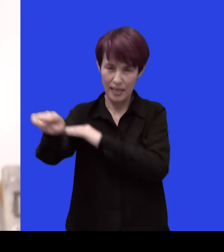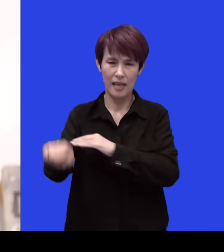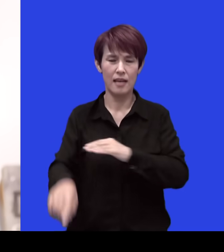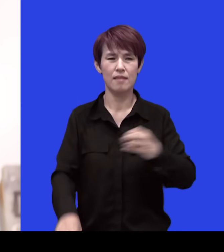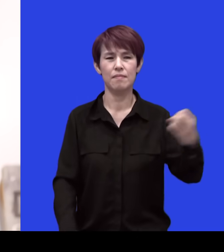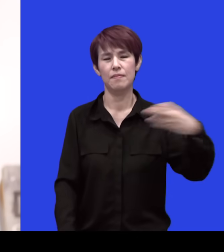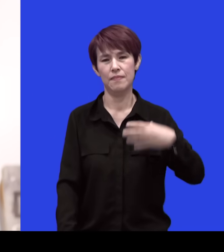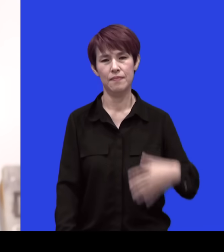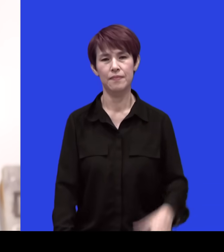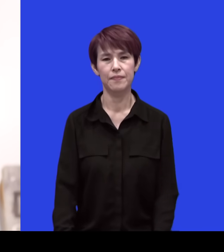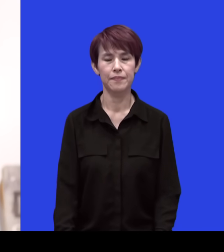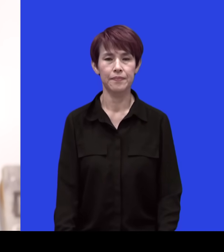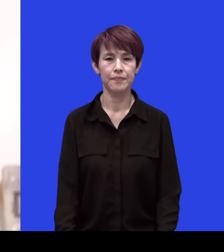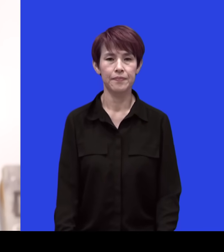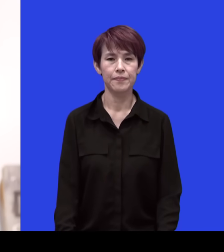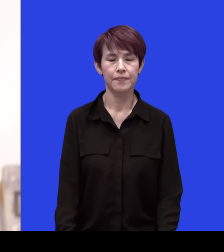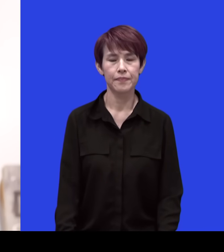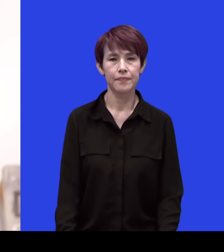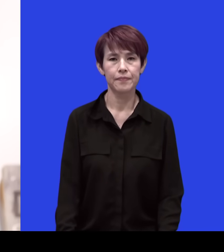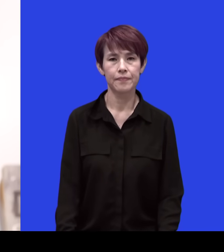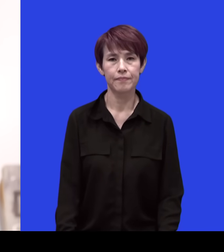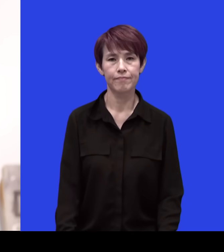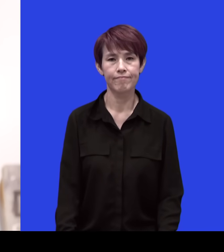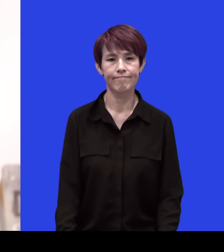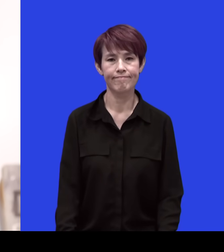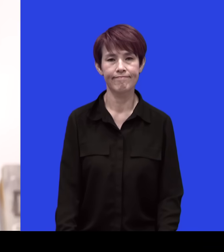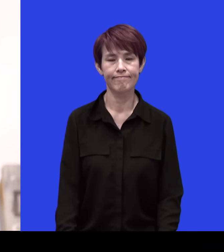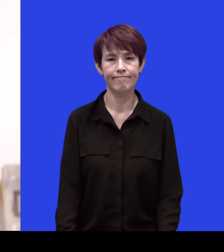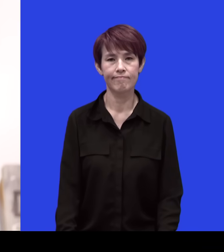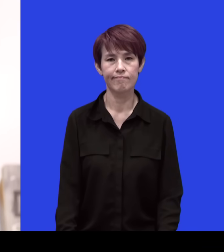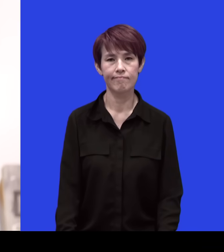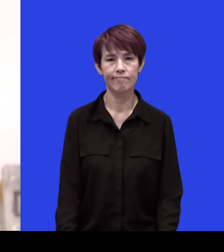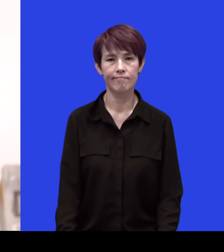그러면 그때만이 아니고 가면